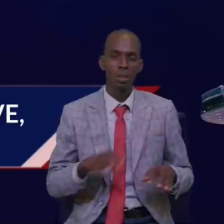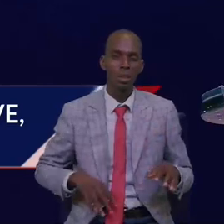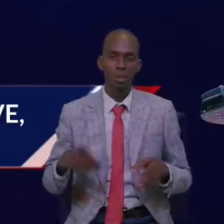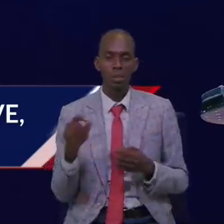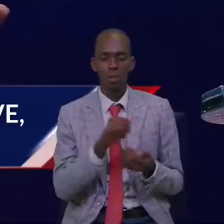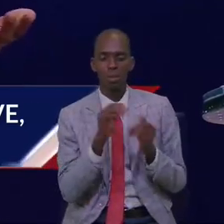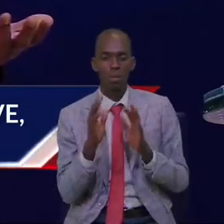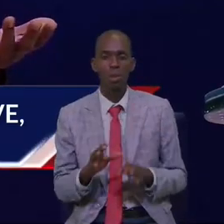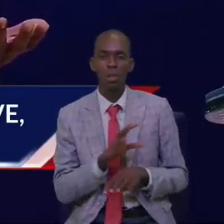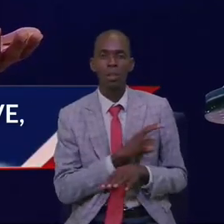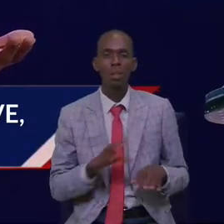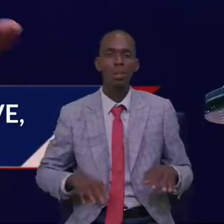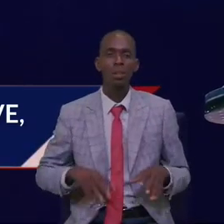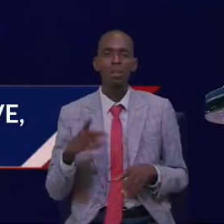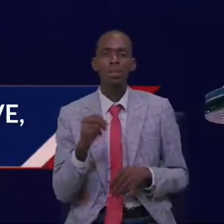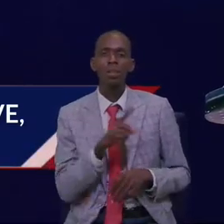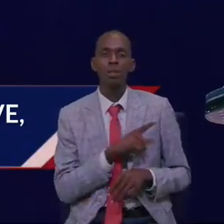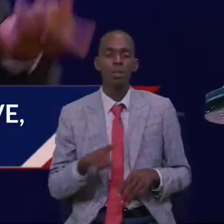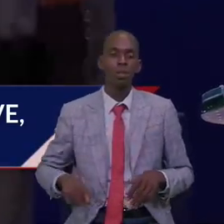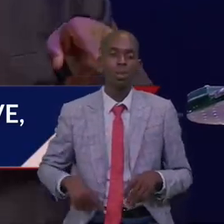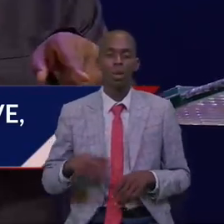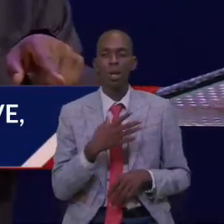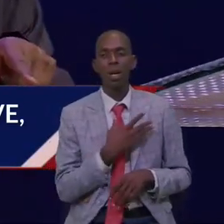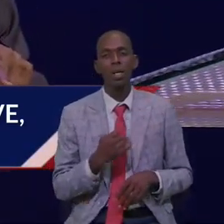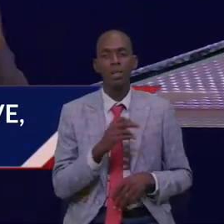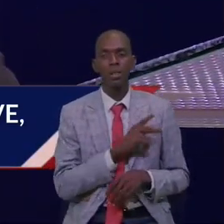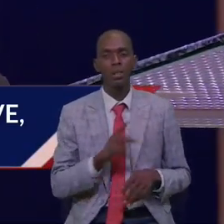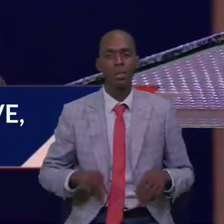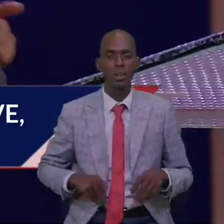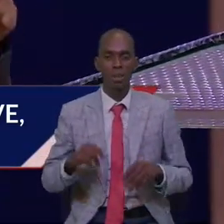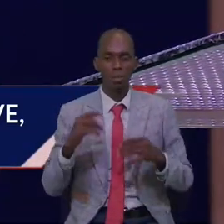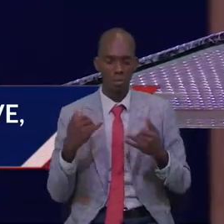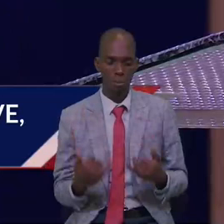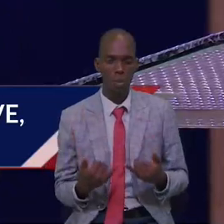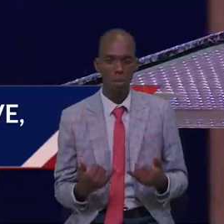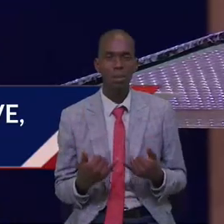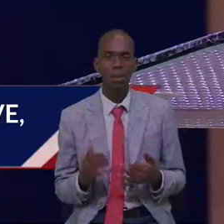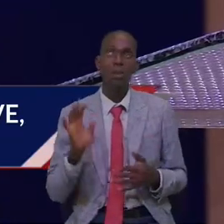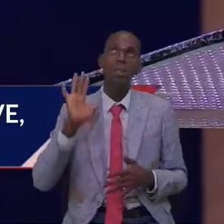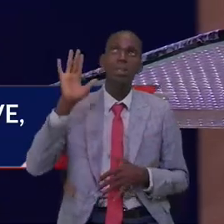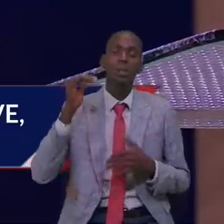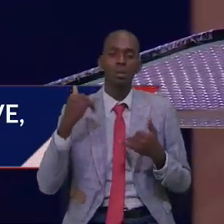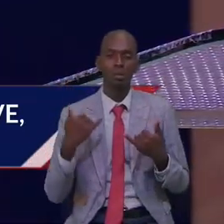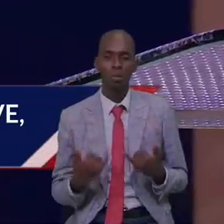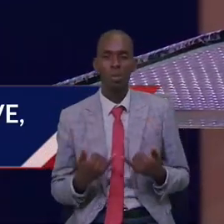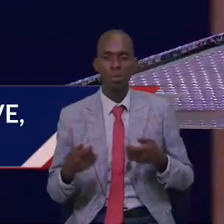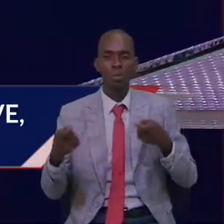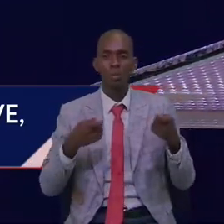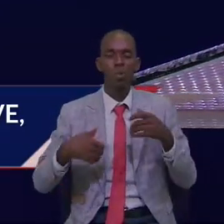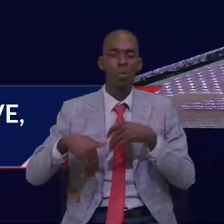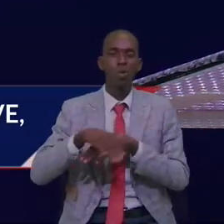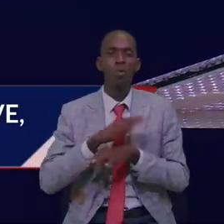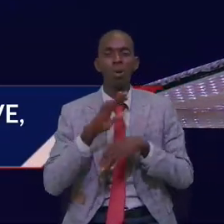qui baptise, Christ le Seigneur et Roi, sa domination présente, la domination présente qu'il a